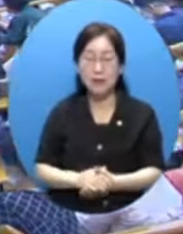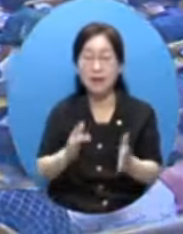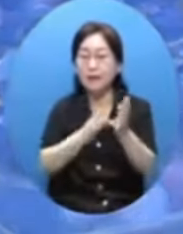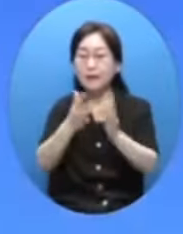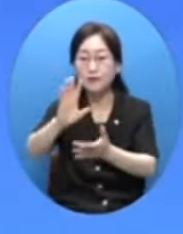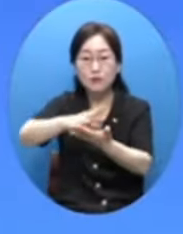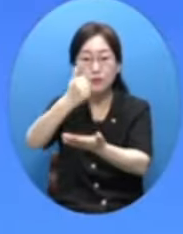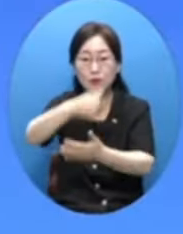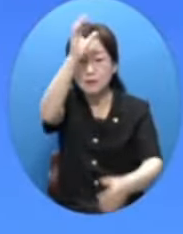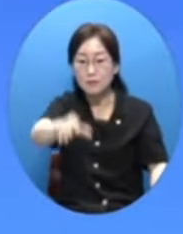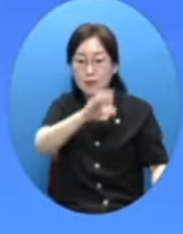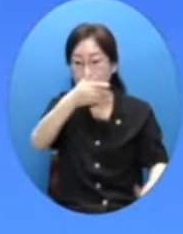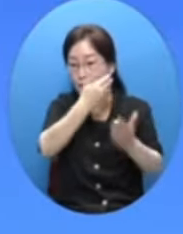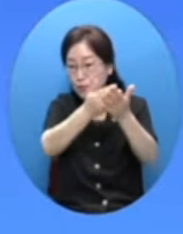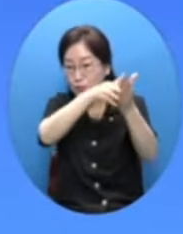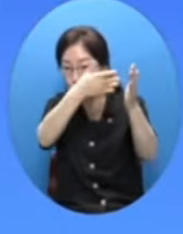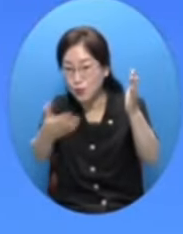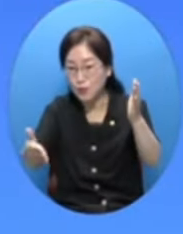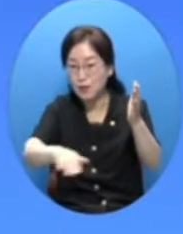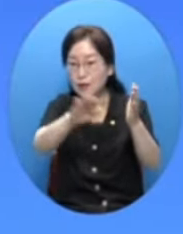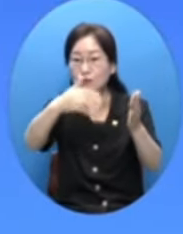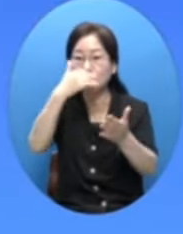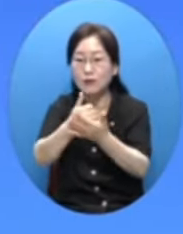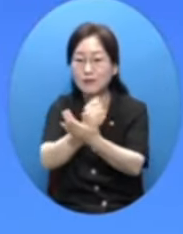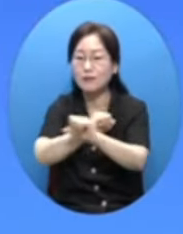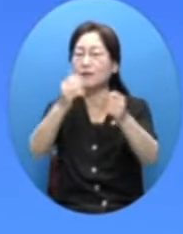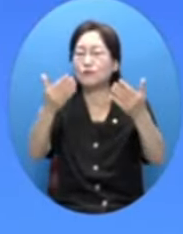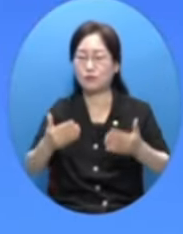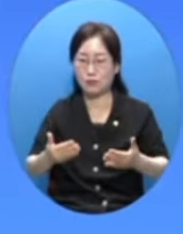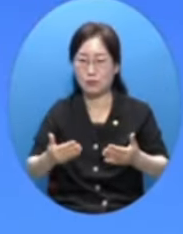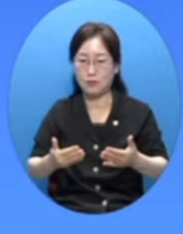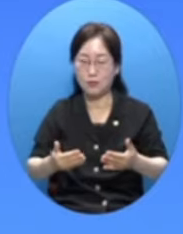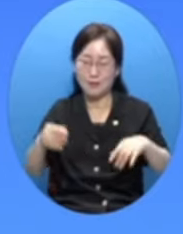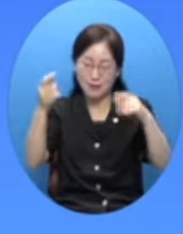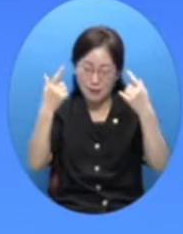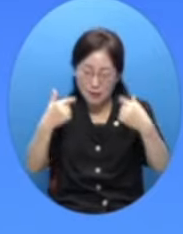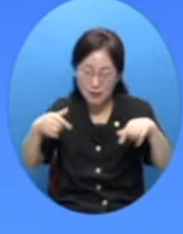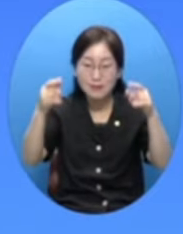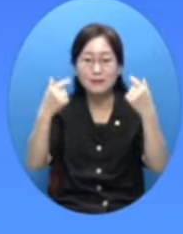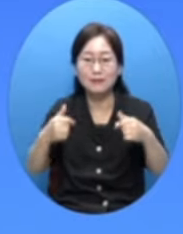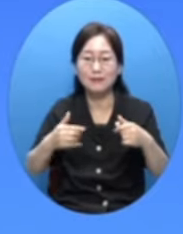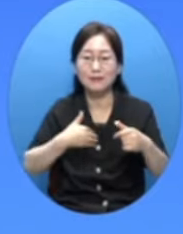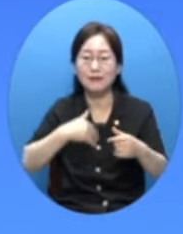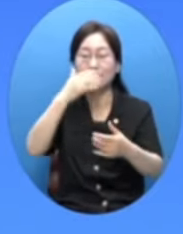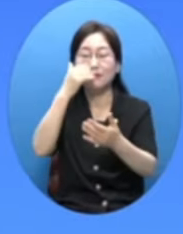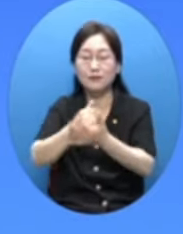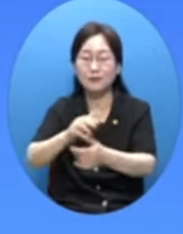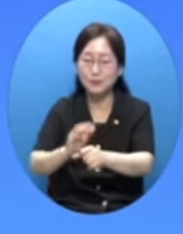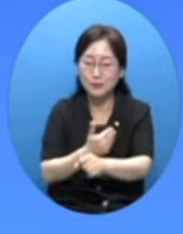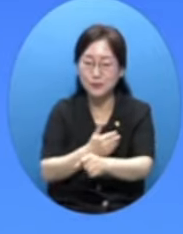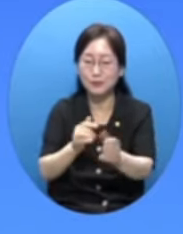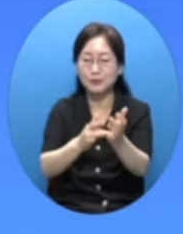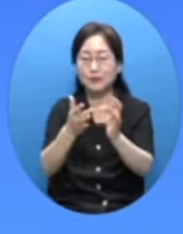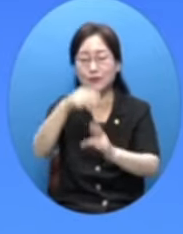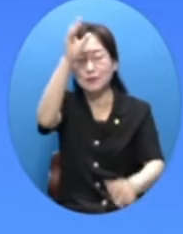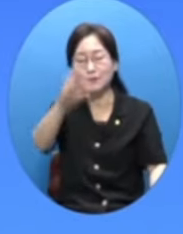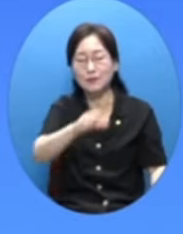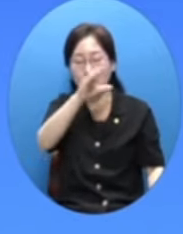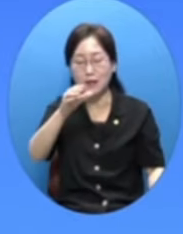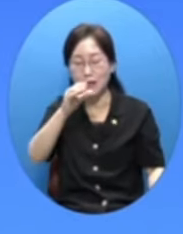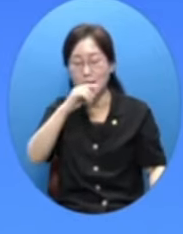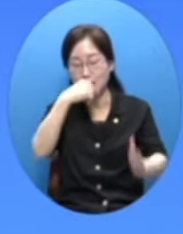예수 그리스도의 십자가 보혈이 우리의 죄를 사는 것입니다. 매 순간순간마다 내 죄 허물을 예수 십자가의 보혈로 정결함을